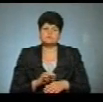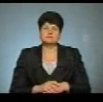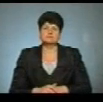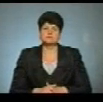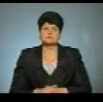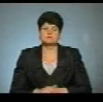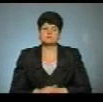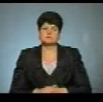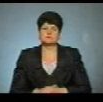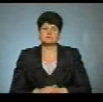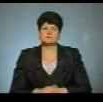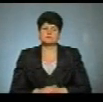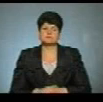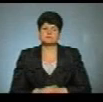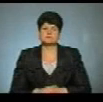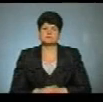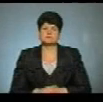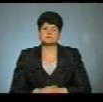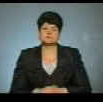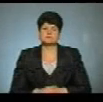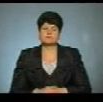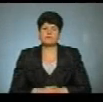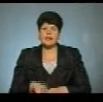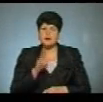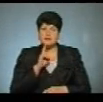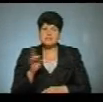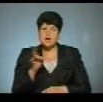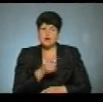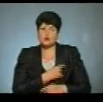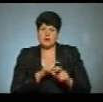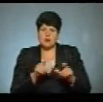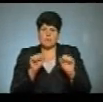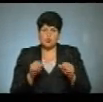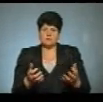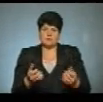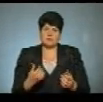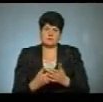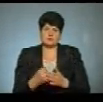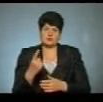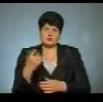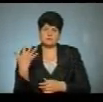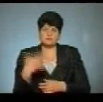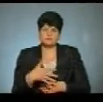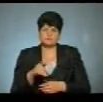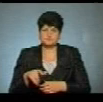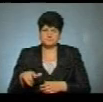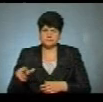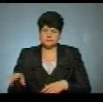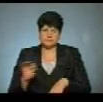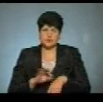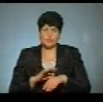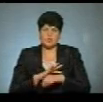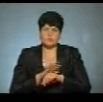гострою коронарною інфекцією. Кременецька районна лікарня може прийняти близько 150 пацієнтів, хворих